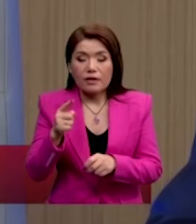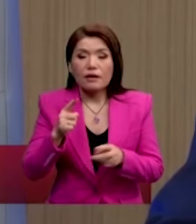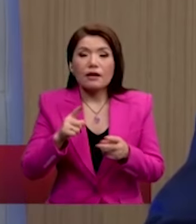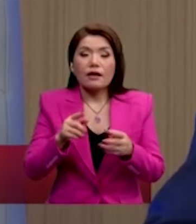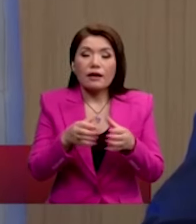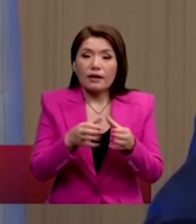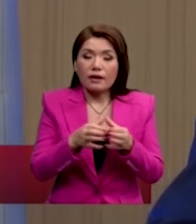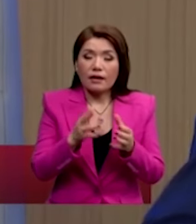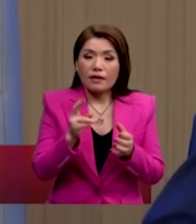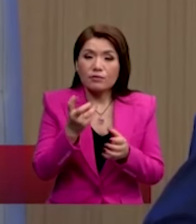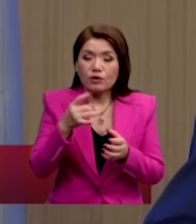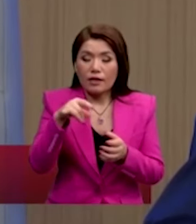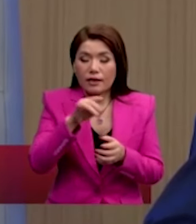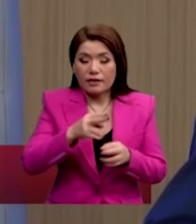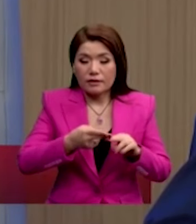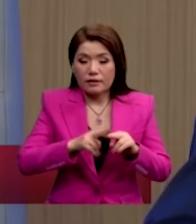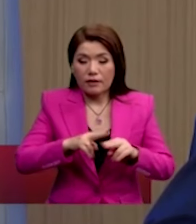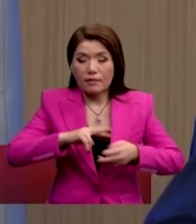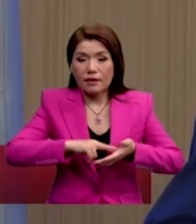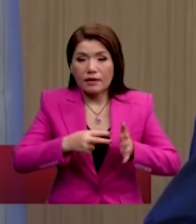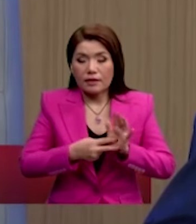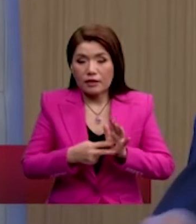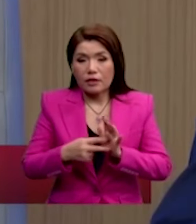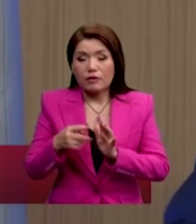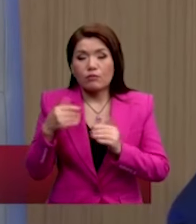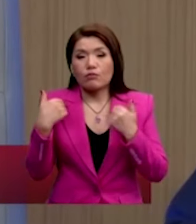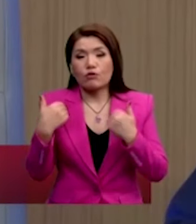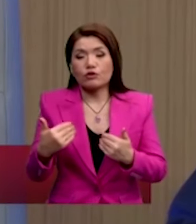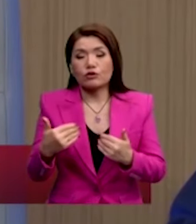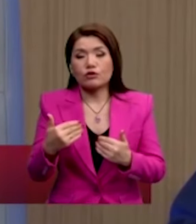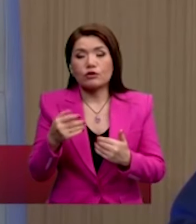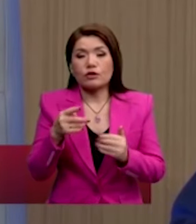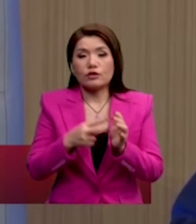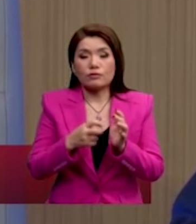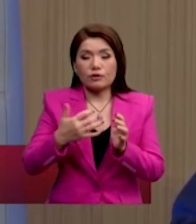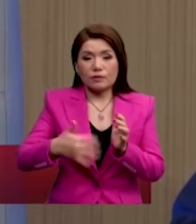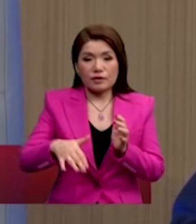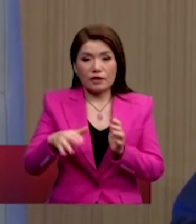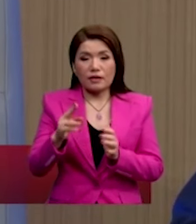также у компании «Казмунайгаз» есть планы по строительству КАЗ-КПЗ мощностью 750 миллионов метров кубических в год.